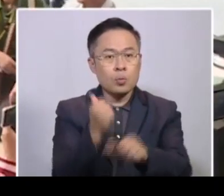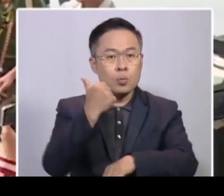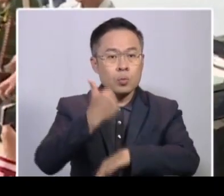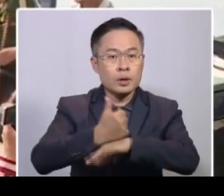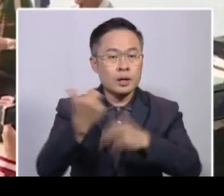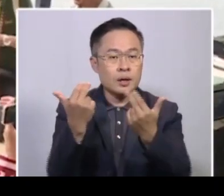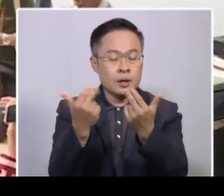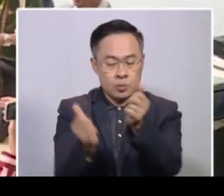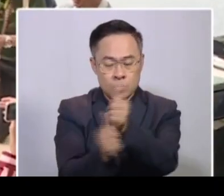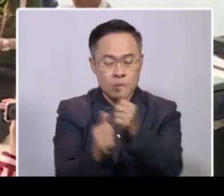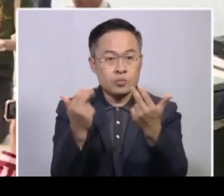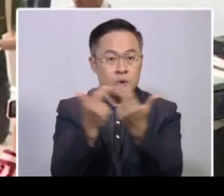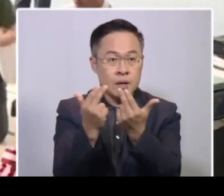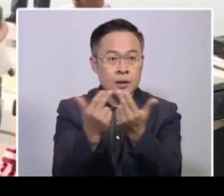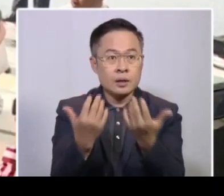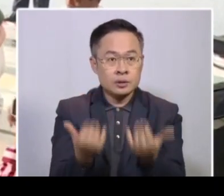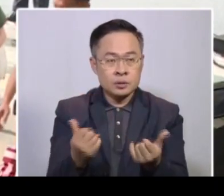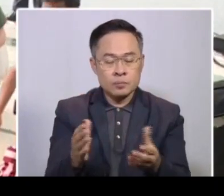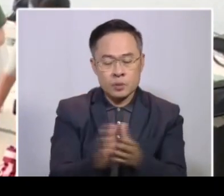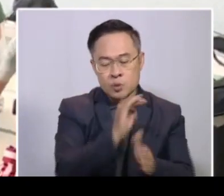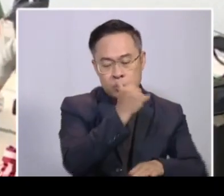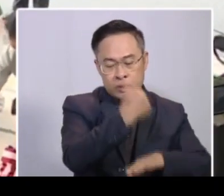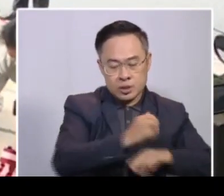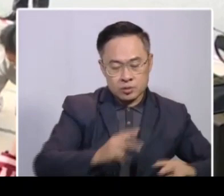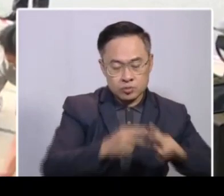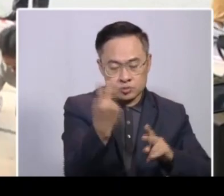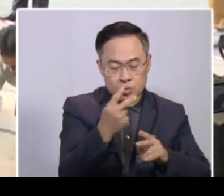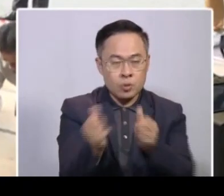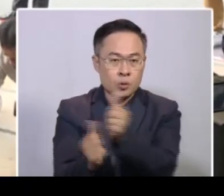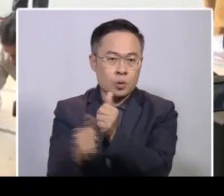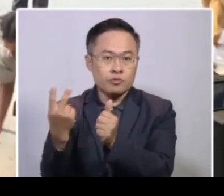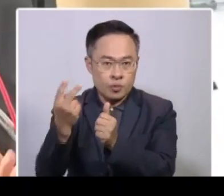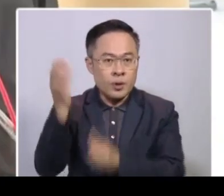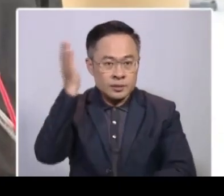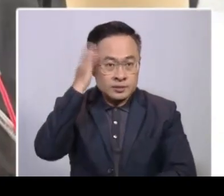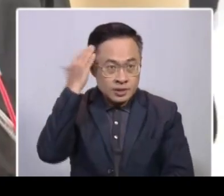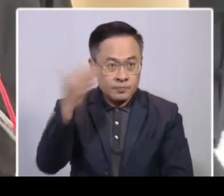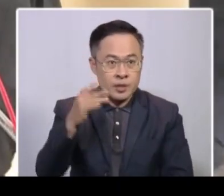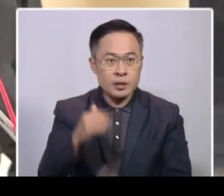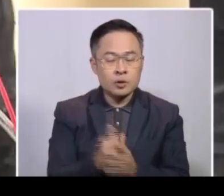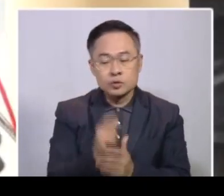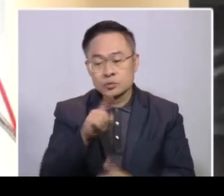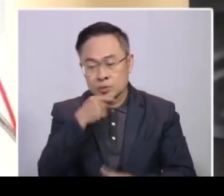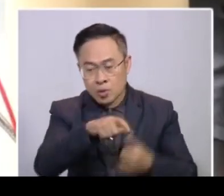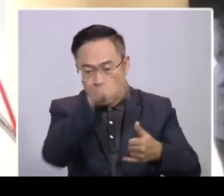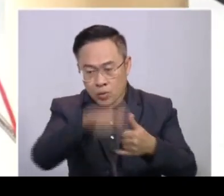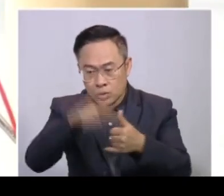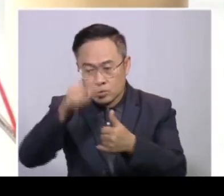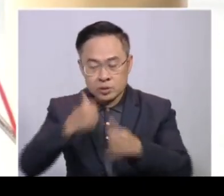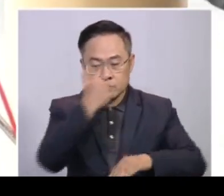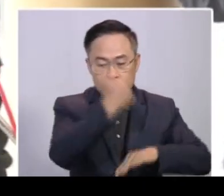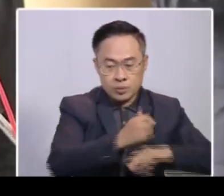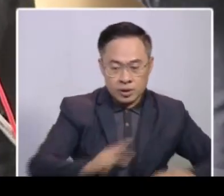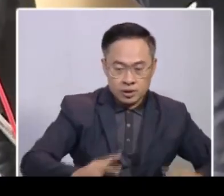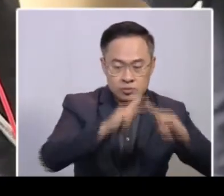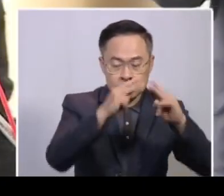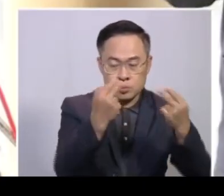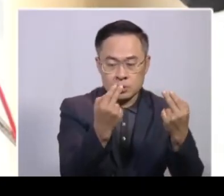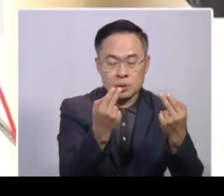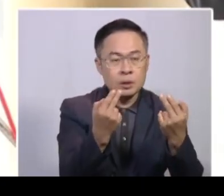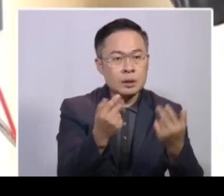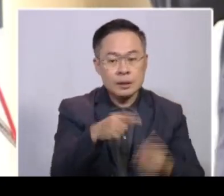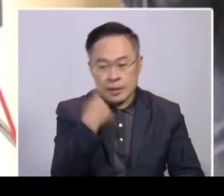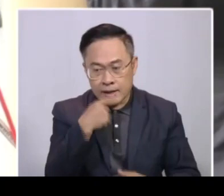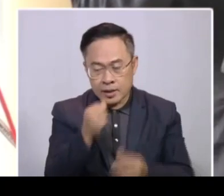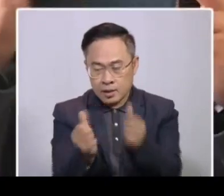าพรรคได้โควต้ารัฐมนตรีว่าการ2ตำแหน่งและรัฐมนตรีช่วย2ตำแหน่งเรื่องการวางคนที่จะเข้าไปทำหน้าที่รัฐมนตรีนั้นเป็นเรื่อง